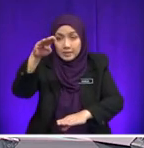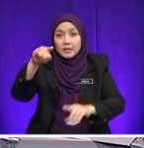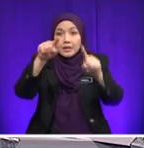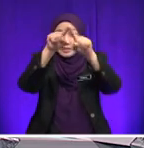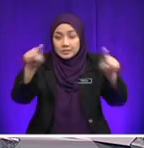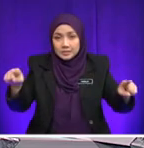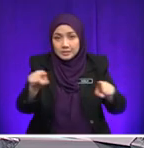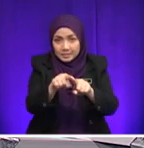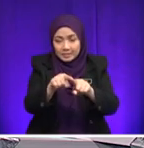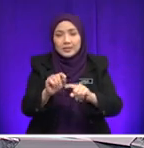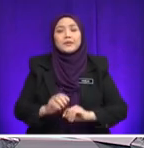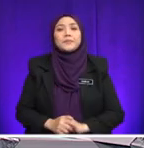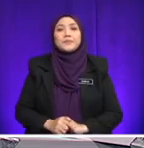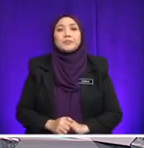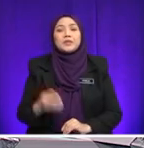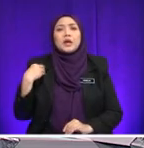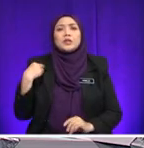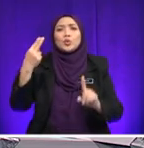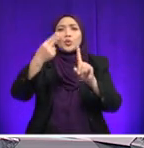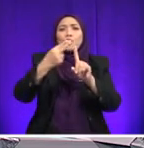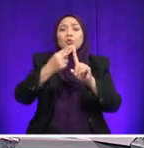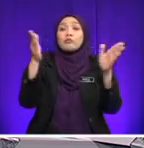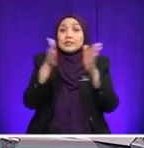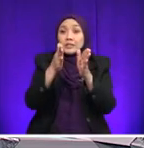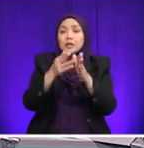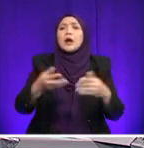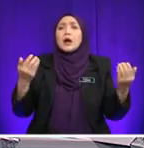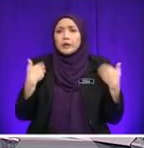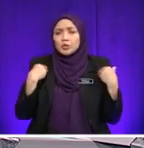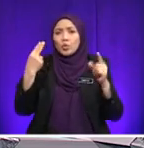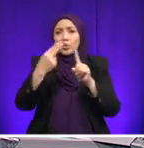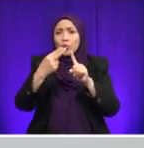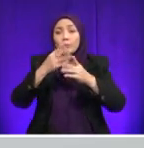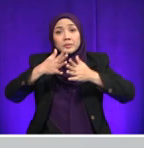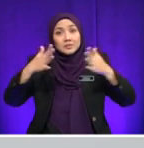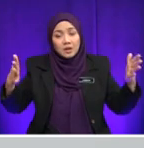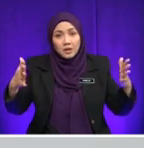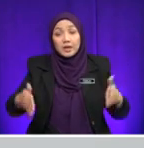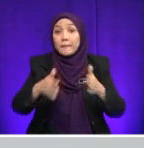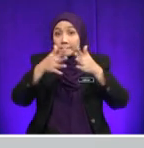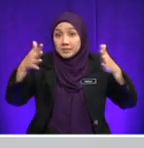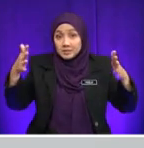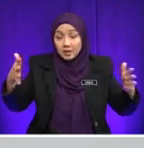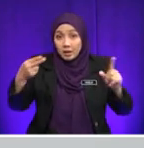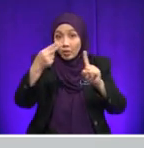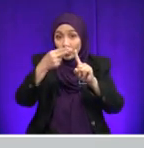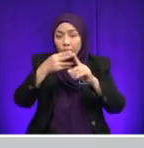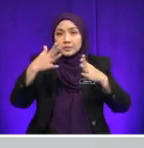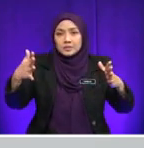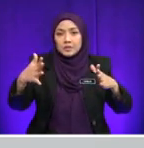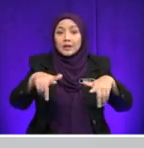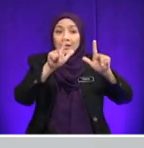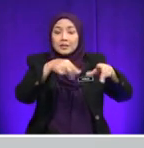dia ada huruf besar dan huruf kecil jadi huruf besar ini kita ke label untuk